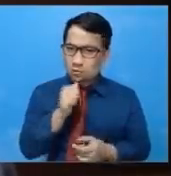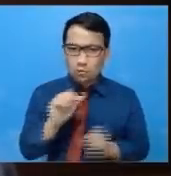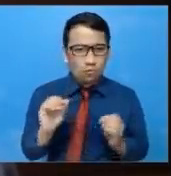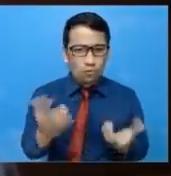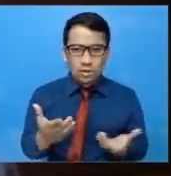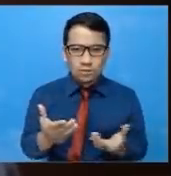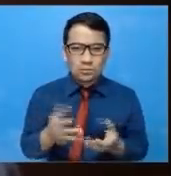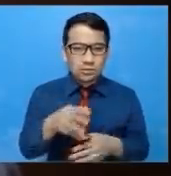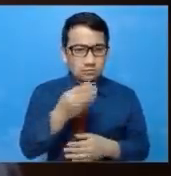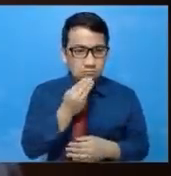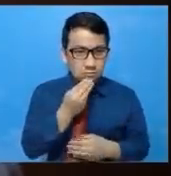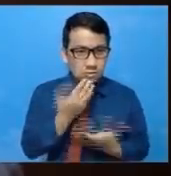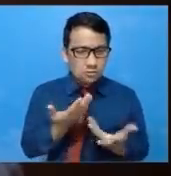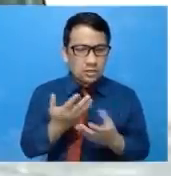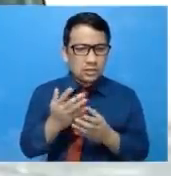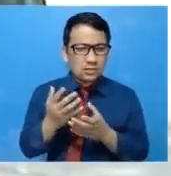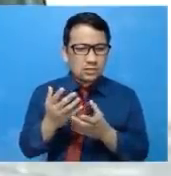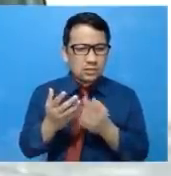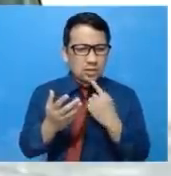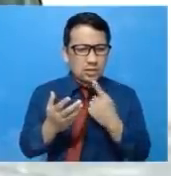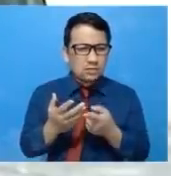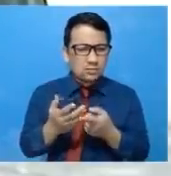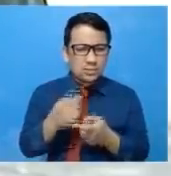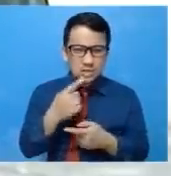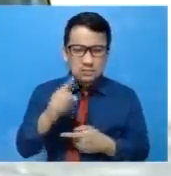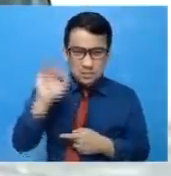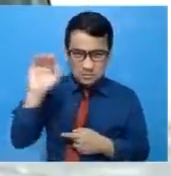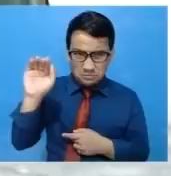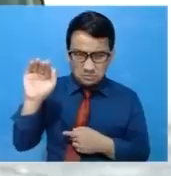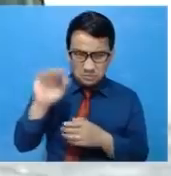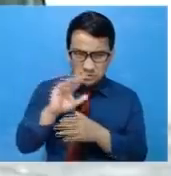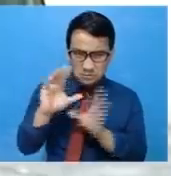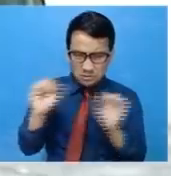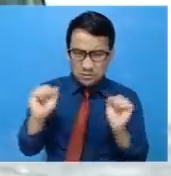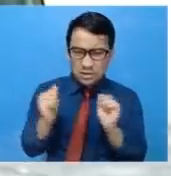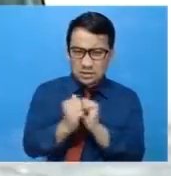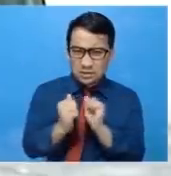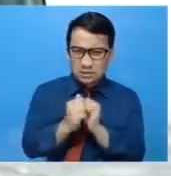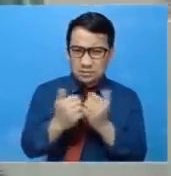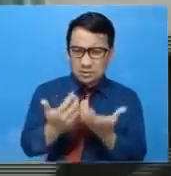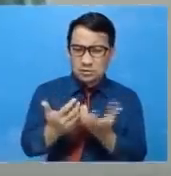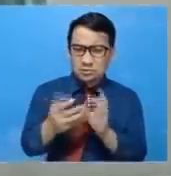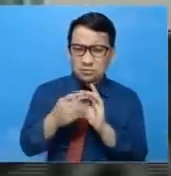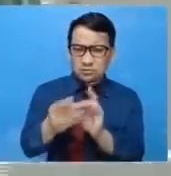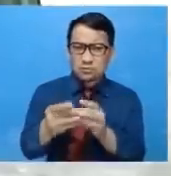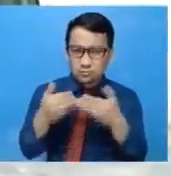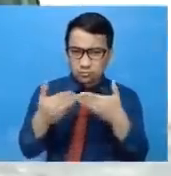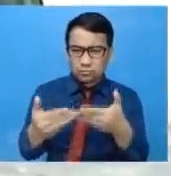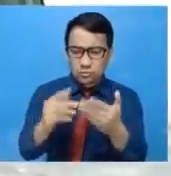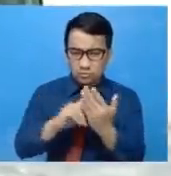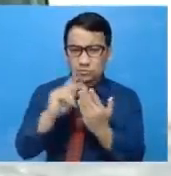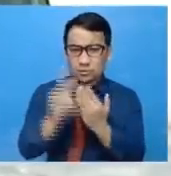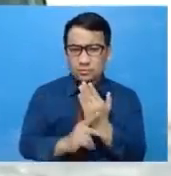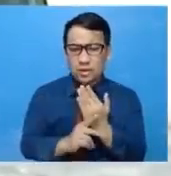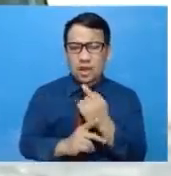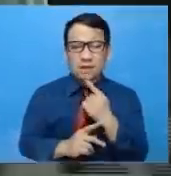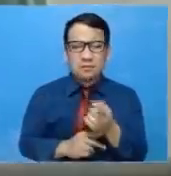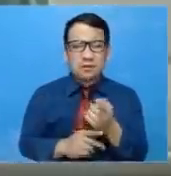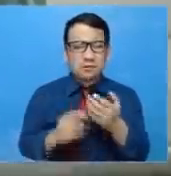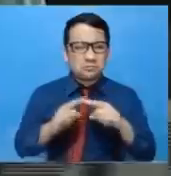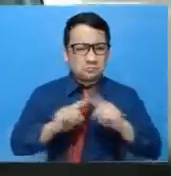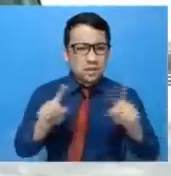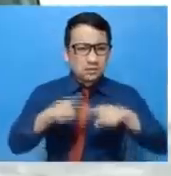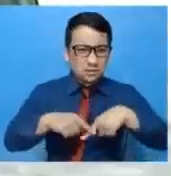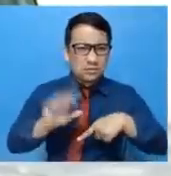tawag. Ayon pa sa Pangulo, marami rin daw siyang mga programang gusto pa sanang ituloy kung sakasakali. Pero nakadepende rin daw yan kung sino ang